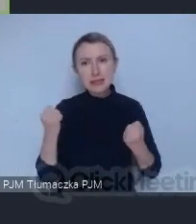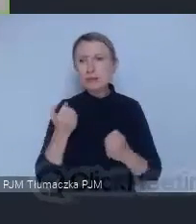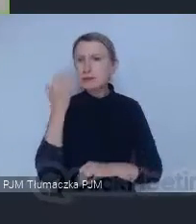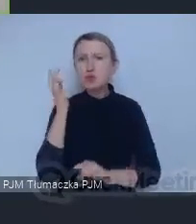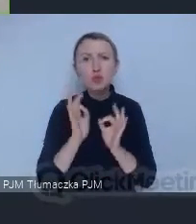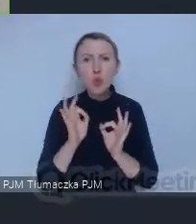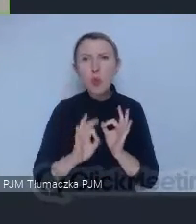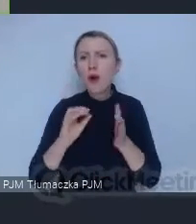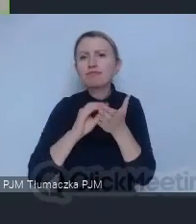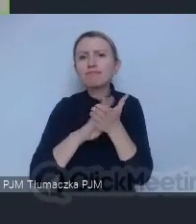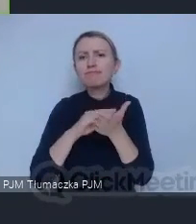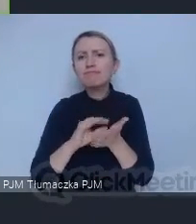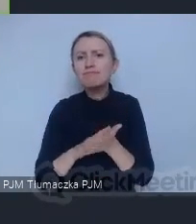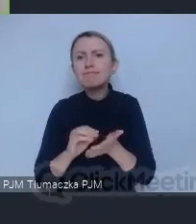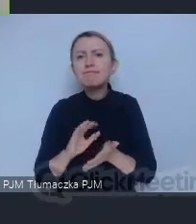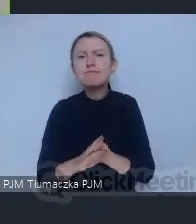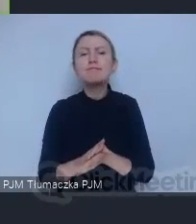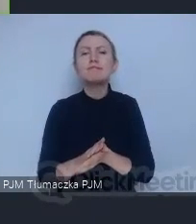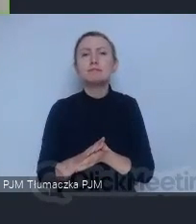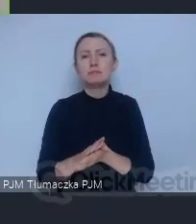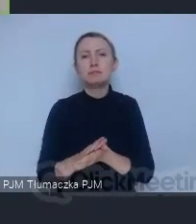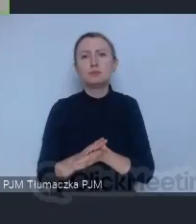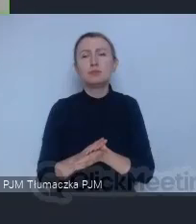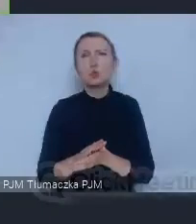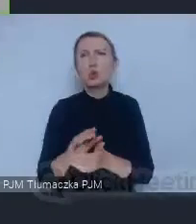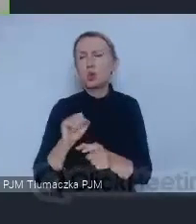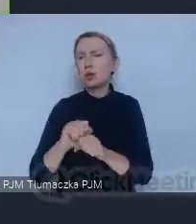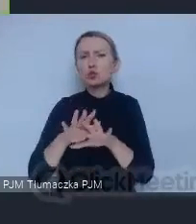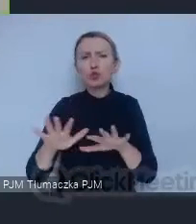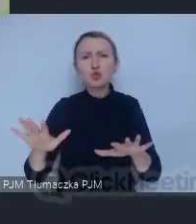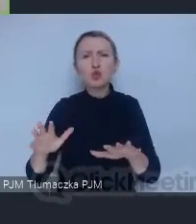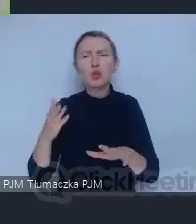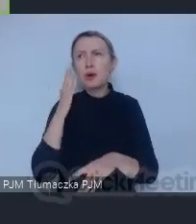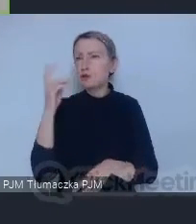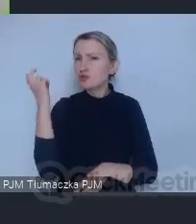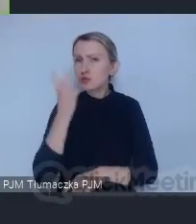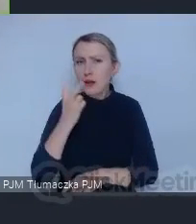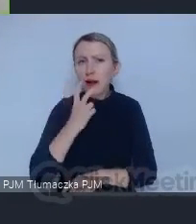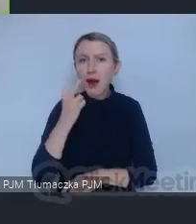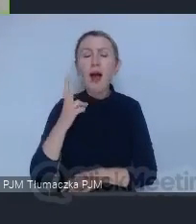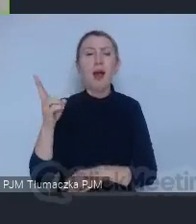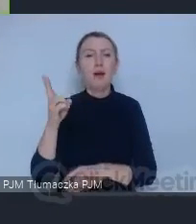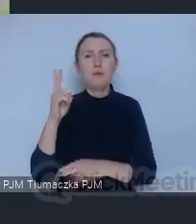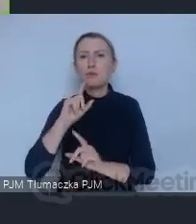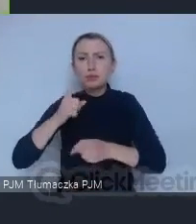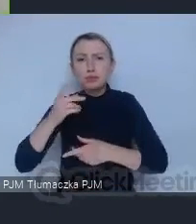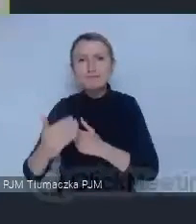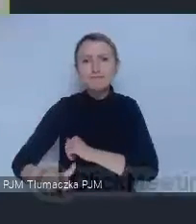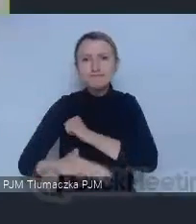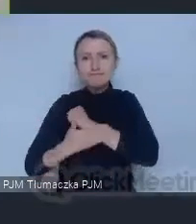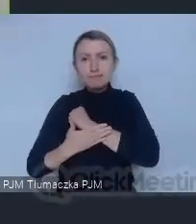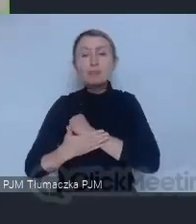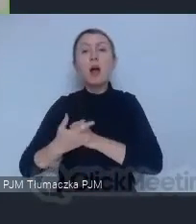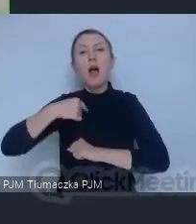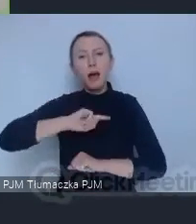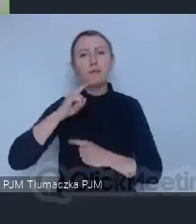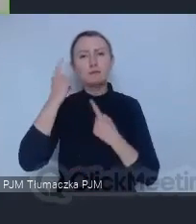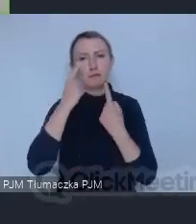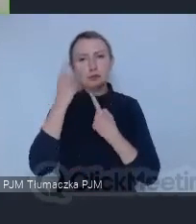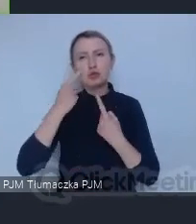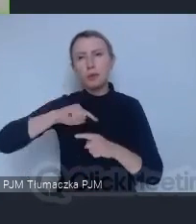dokładnie wynotować. Jest tam wiele bardzo interesujących sugestii, myślę, że będziemy z